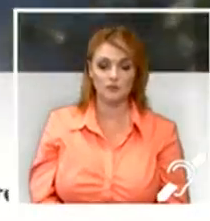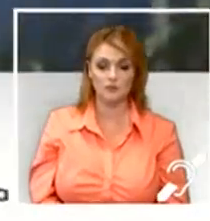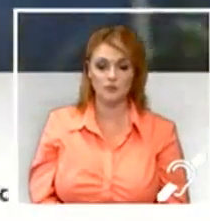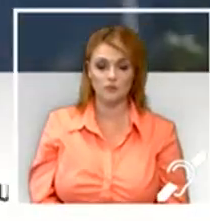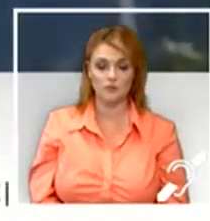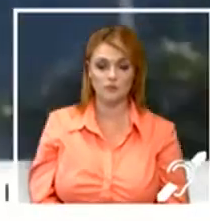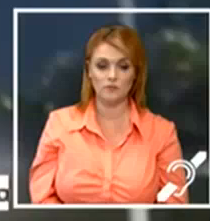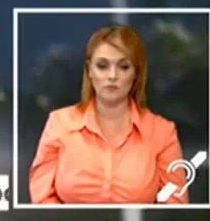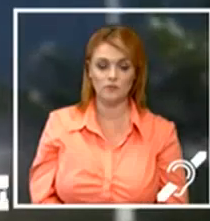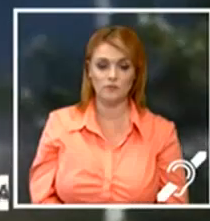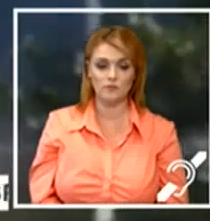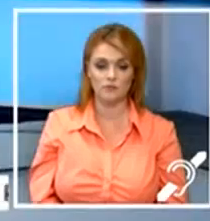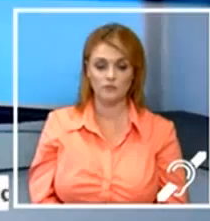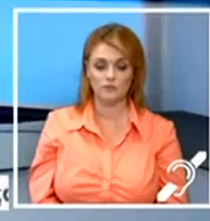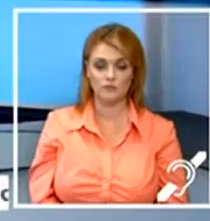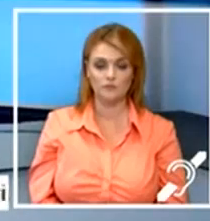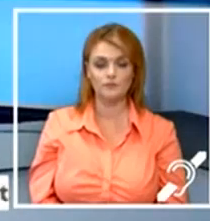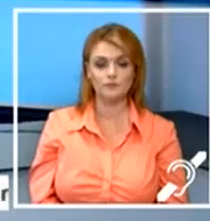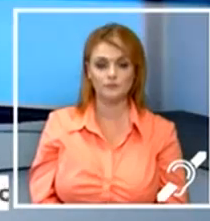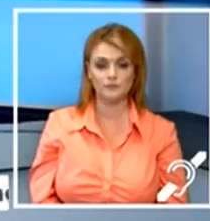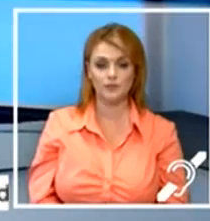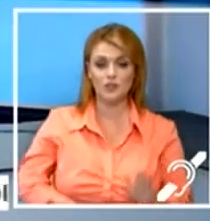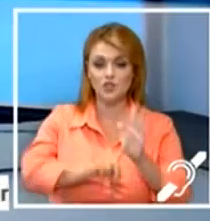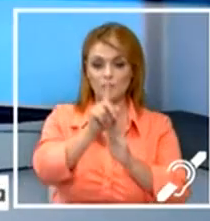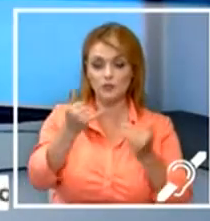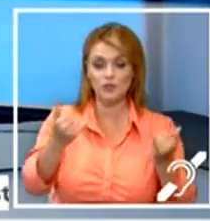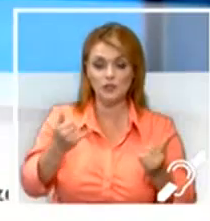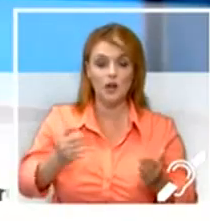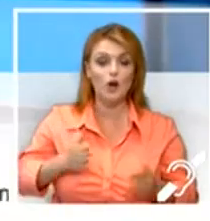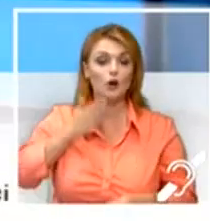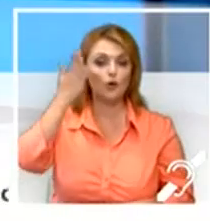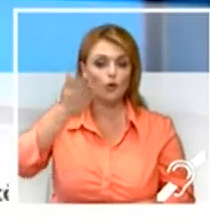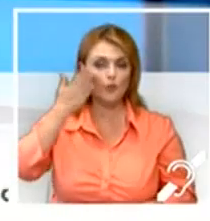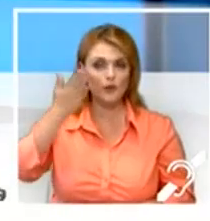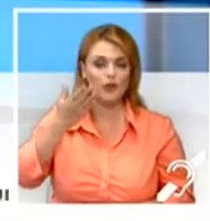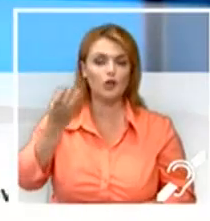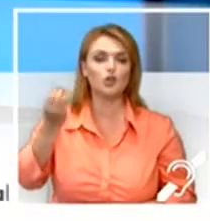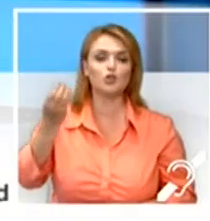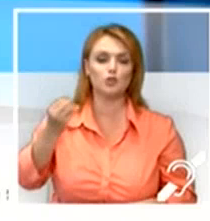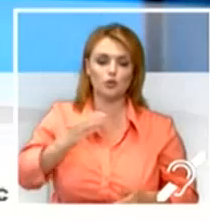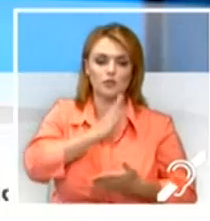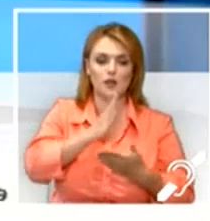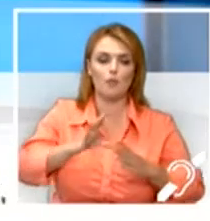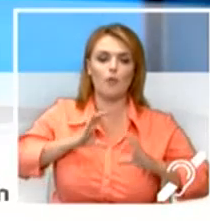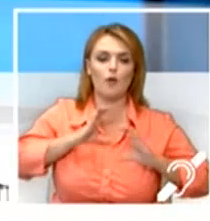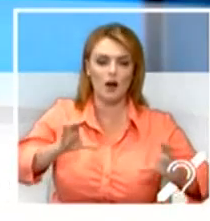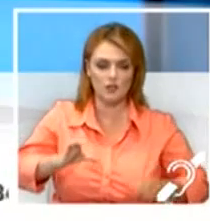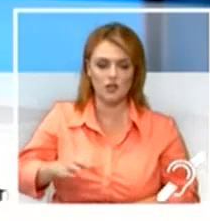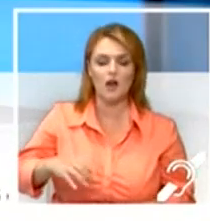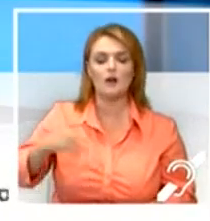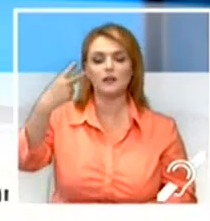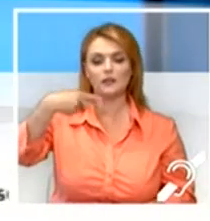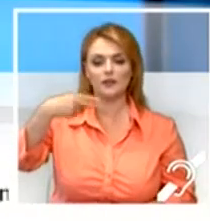ocupația ca pe un succes. De astăzi, România este mai bogată cu 21 de kilometri de șosea de